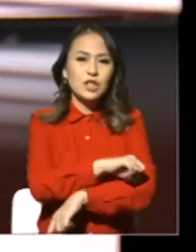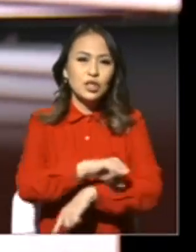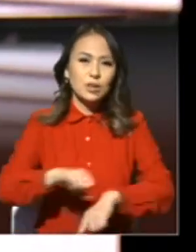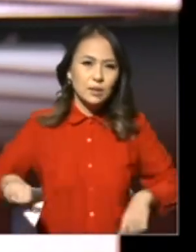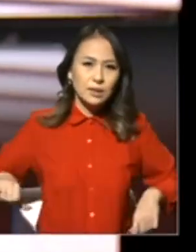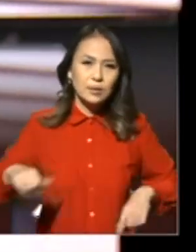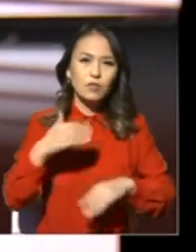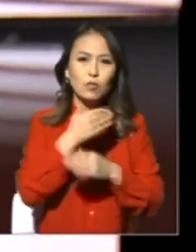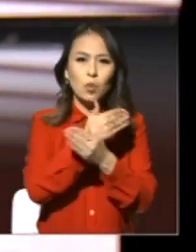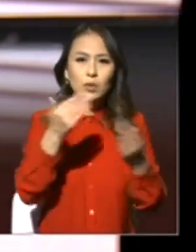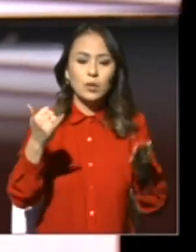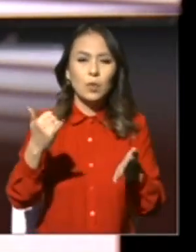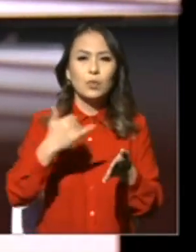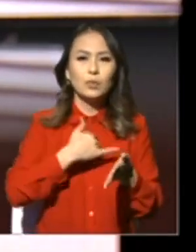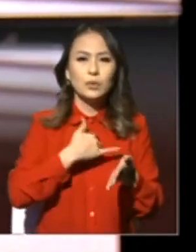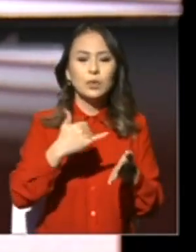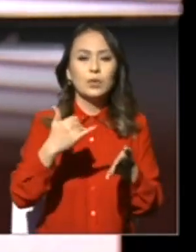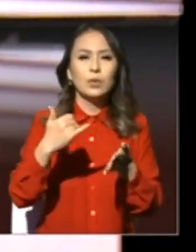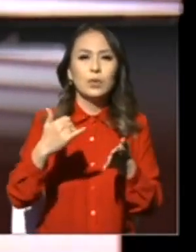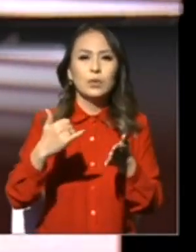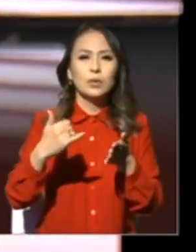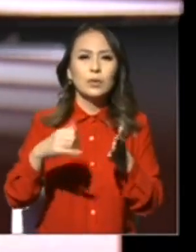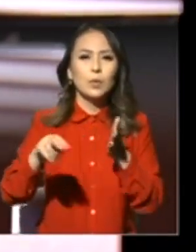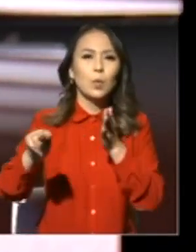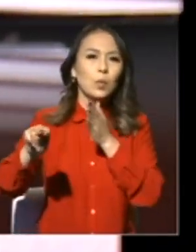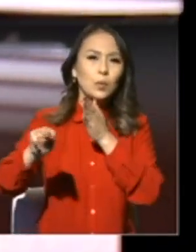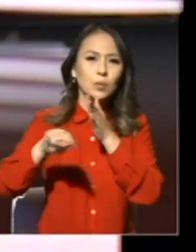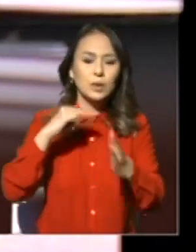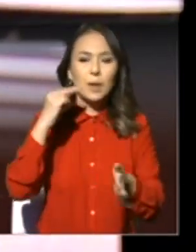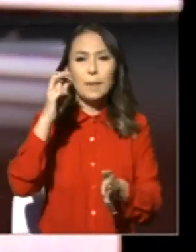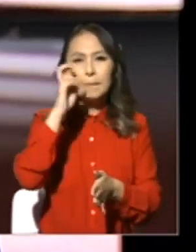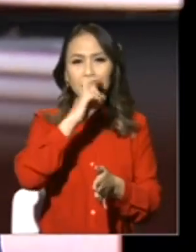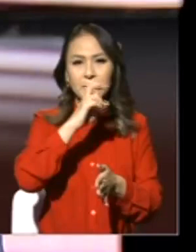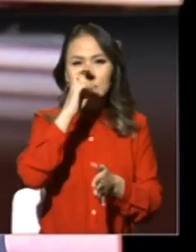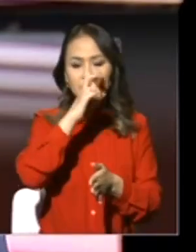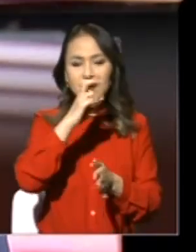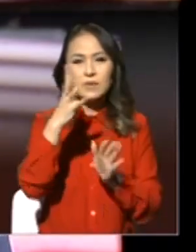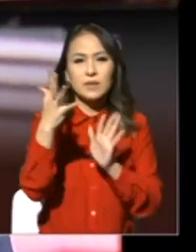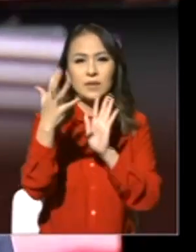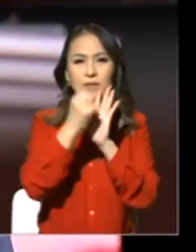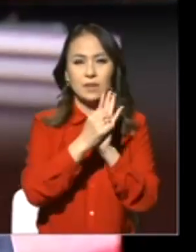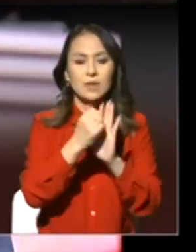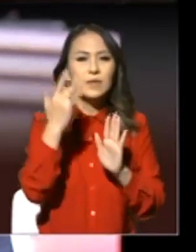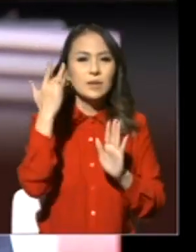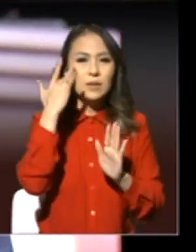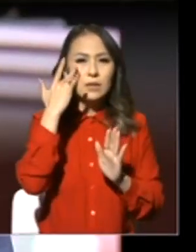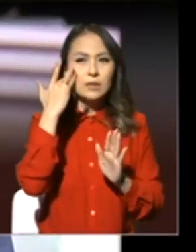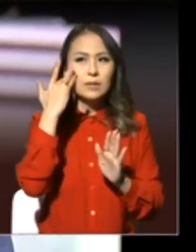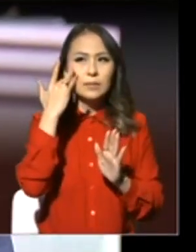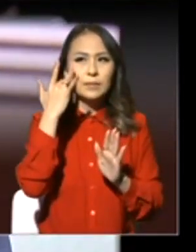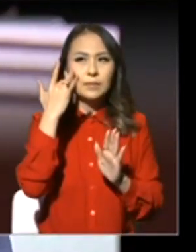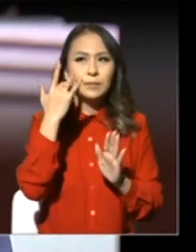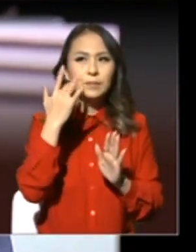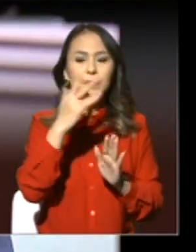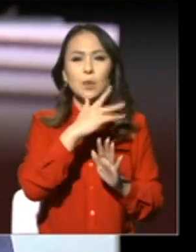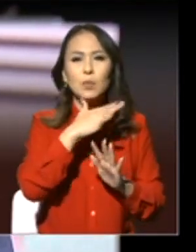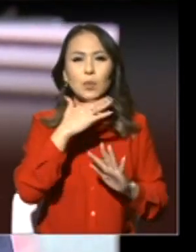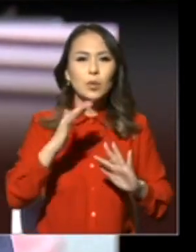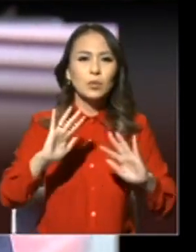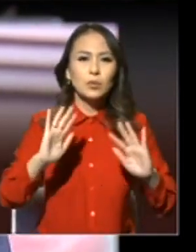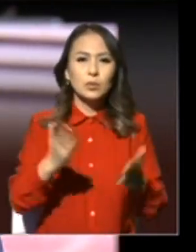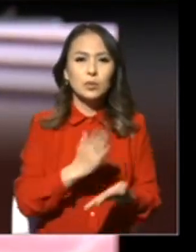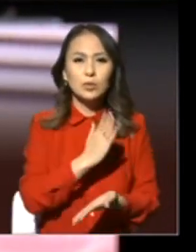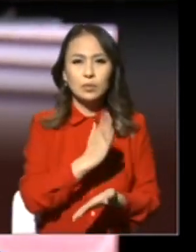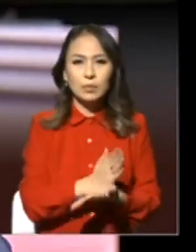шекаралас елдерде олар келіп бізден осы арзан жағы бензинді тағы да басқа осы жанар жағармайды құйып алып сатып алып келіп жатқан жағдайлар көп деп тіркеліп